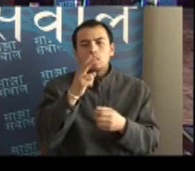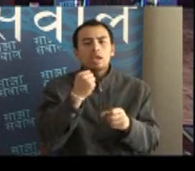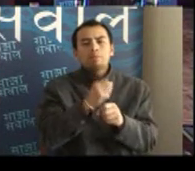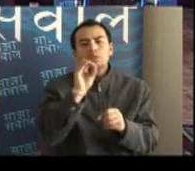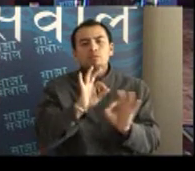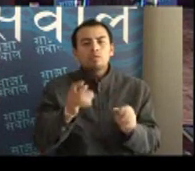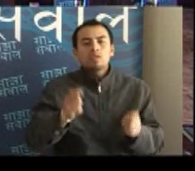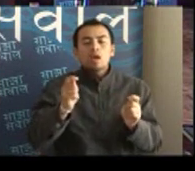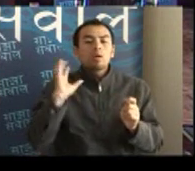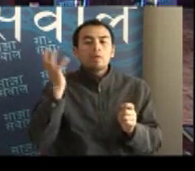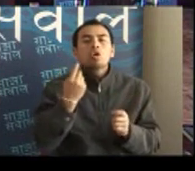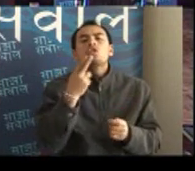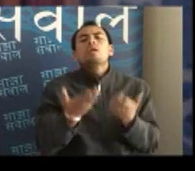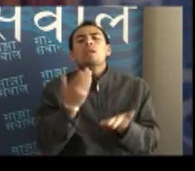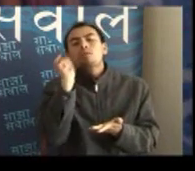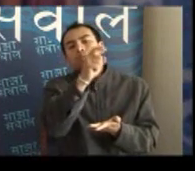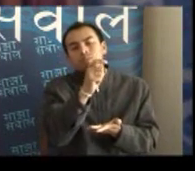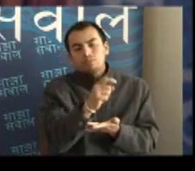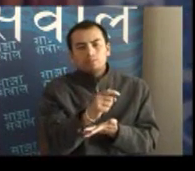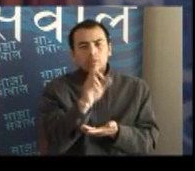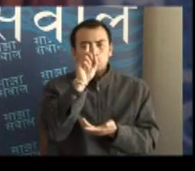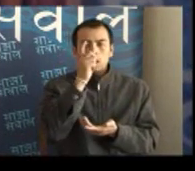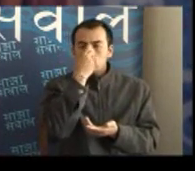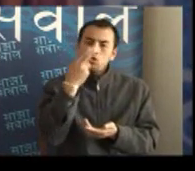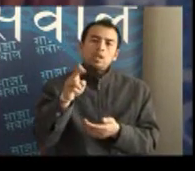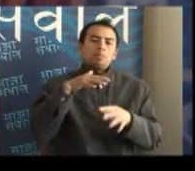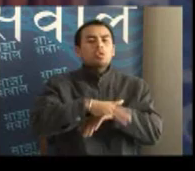नाङ्लो बेकरी क्याफेले दिइरहेको छ, हामी कहाँ 100 बढी छन्।